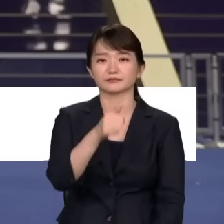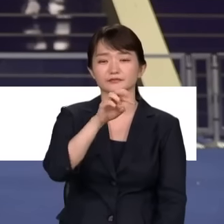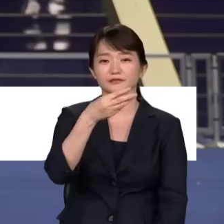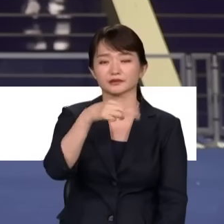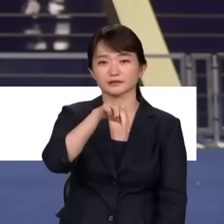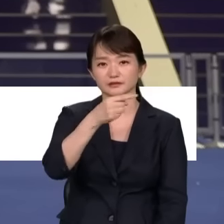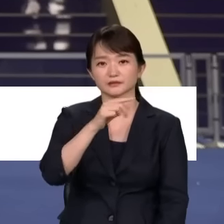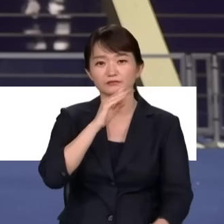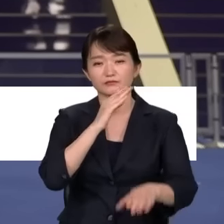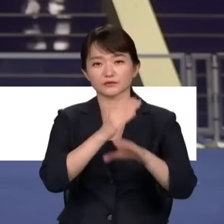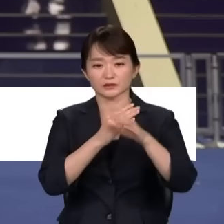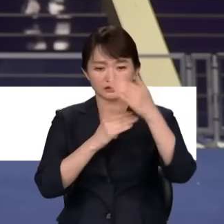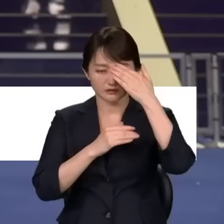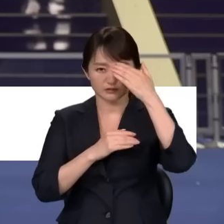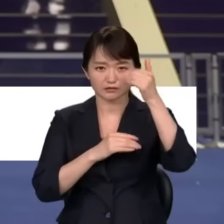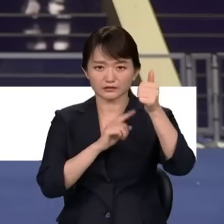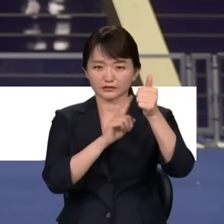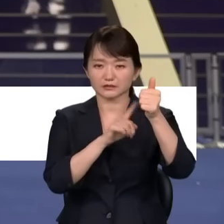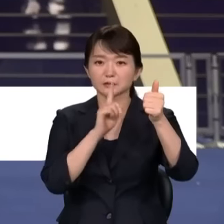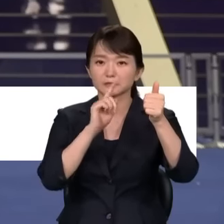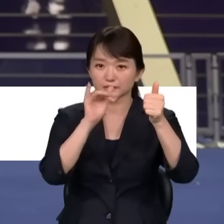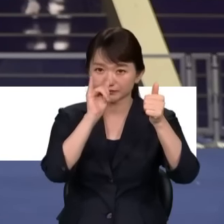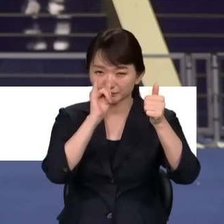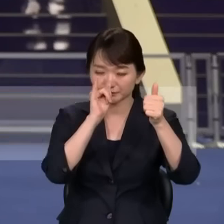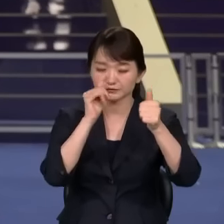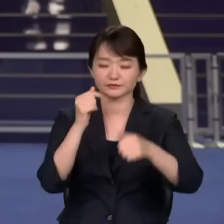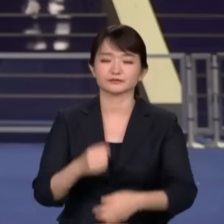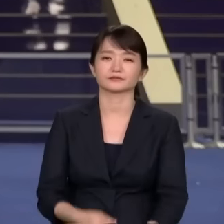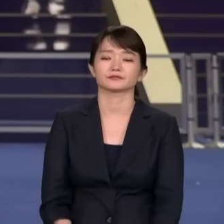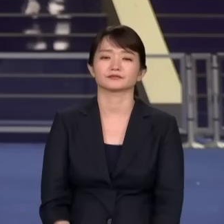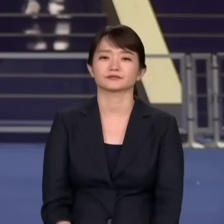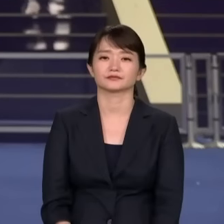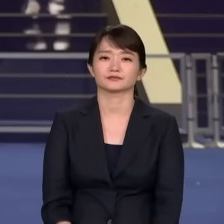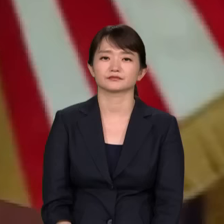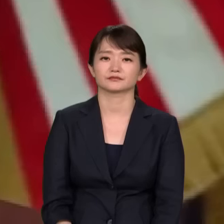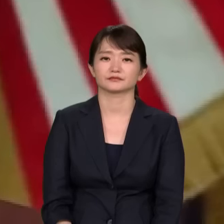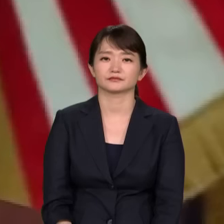북한 김정은 국무위원장에 대한 언급도 했습니다. 이어서 들어보시죠.